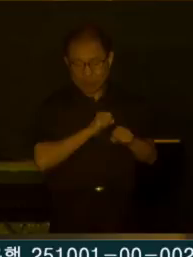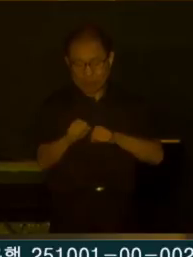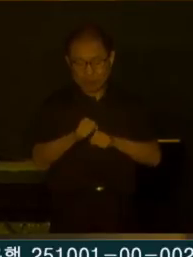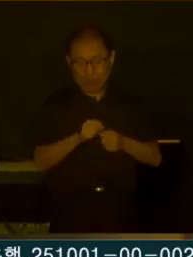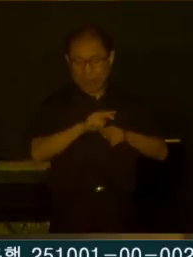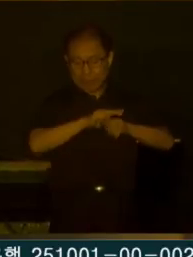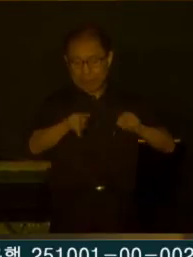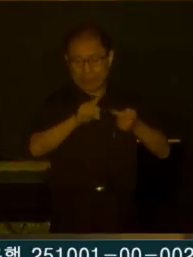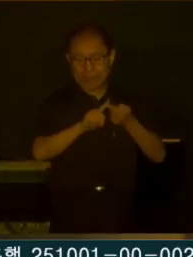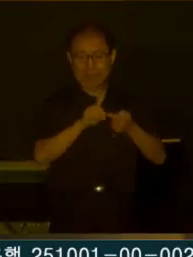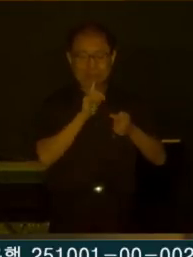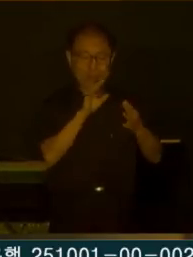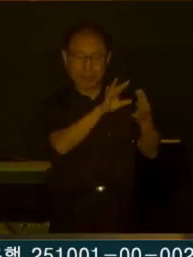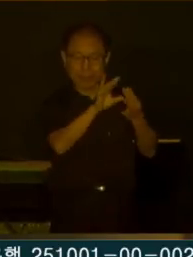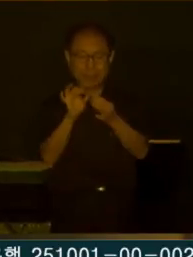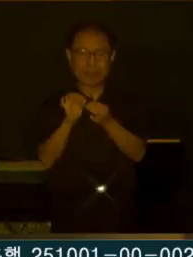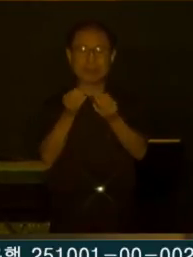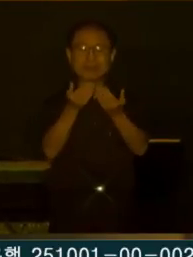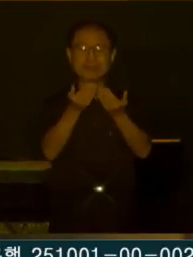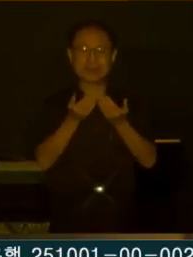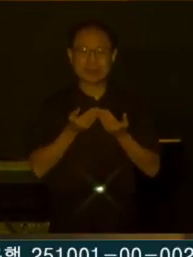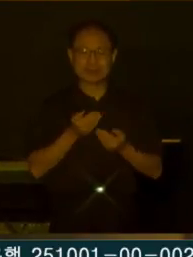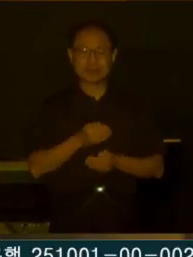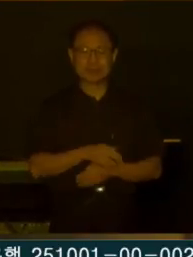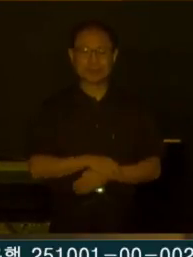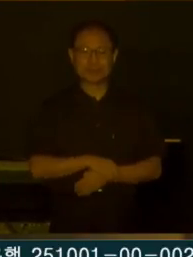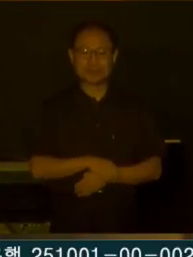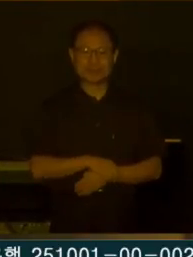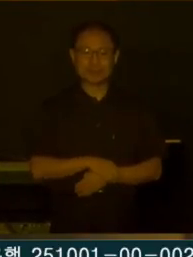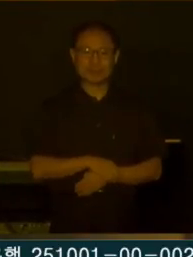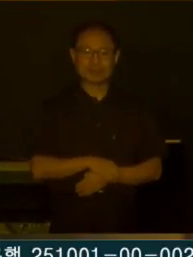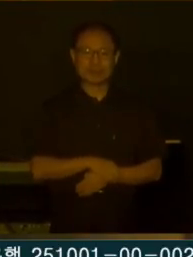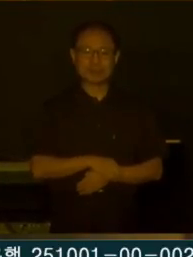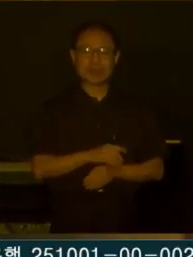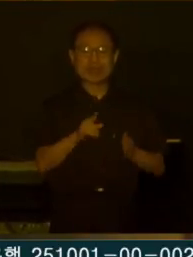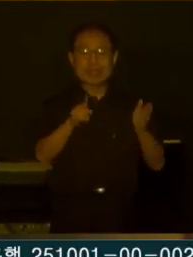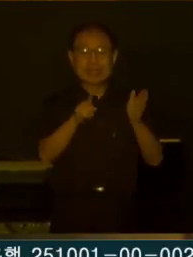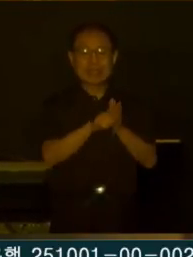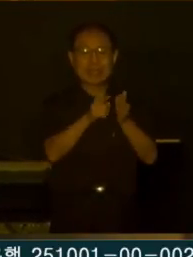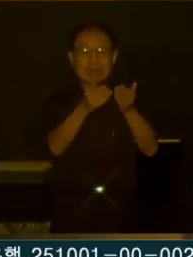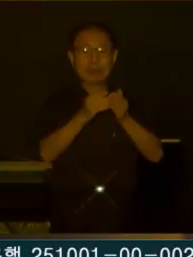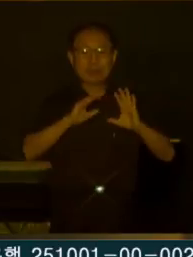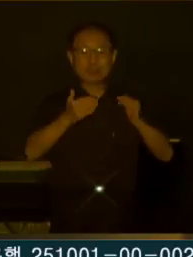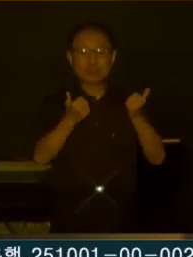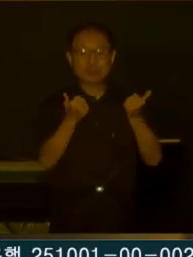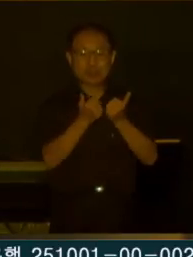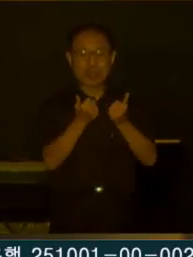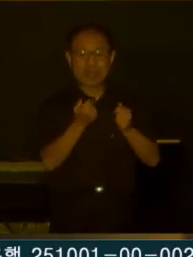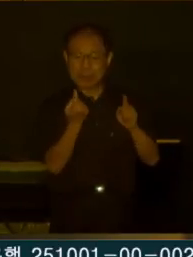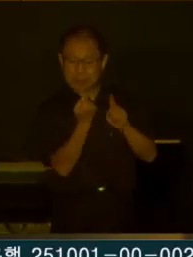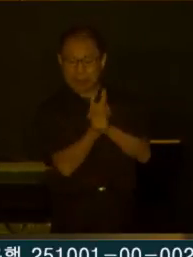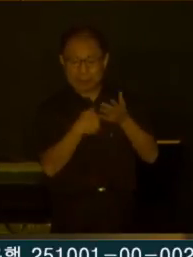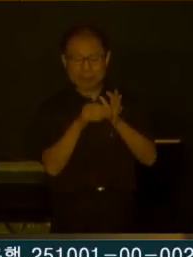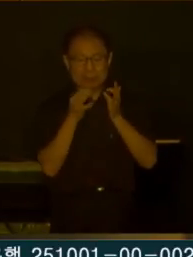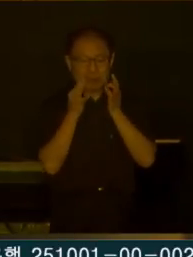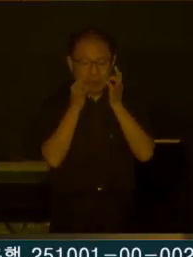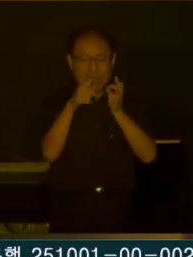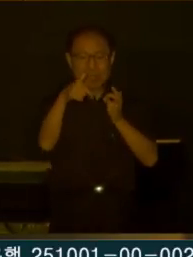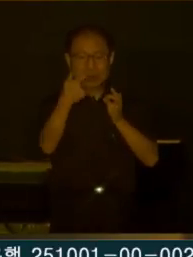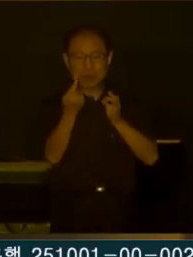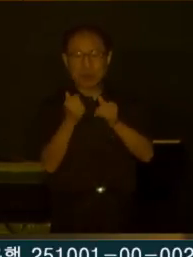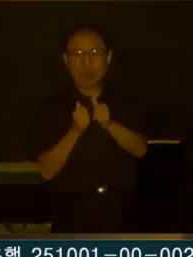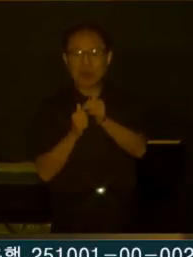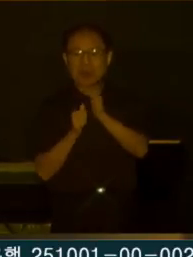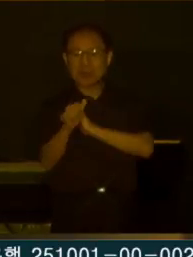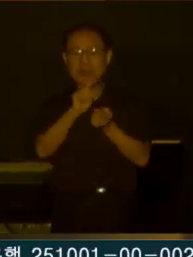폐지에 흔쾌히 뜻을 모아주셔서 좀더 신뢰받는 국회를 만들고자 노력했던 노회찬